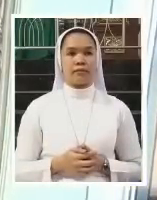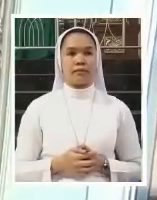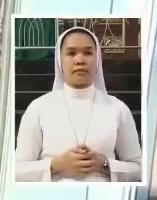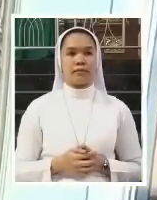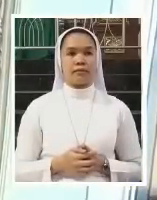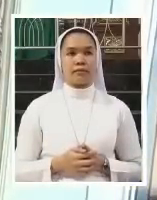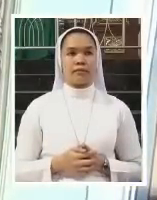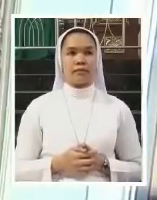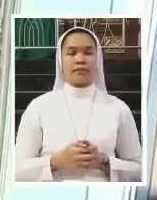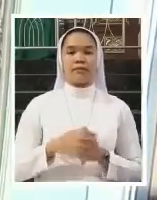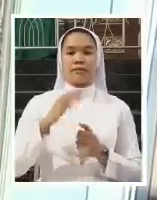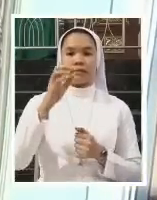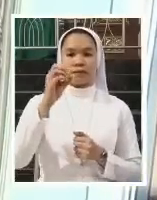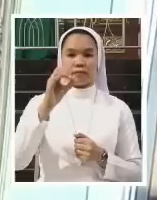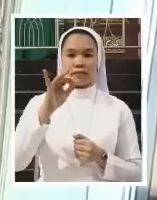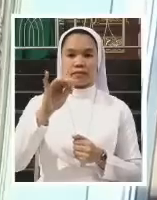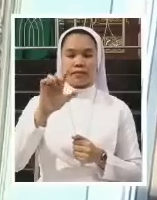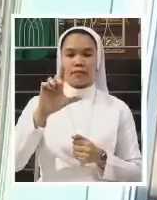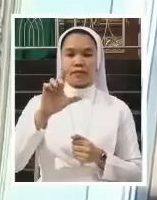An olyum krisma.